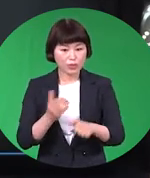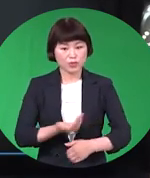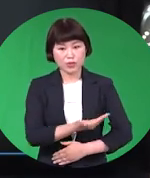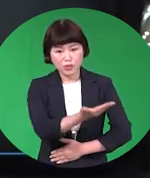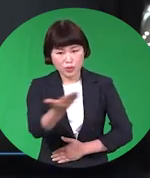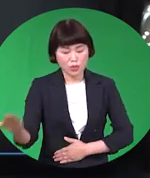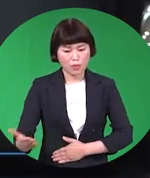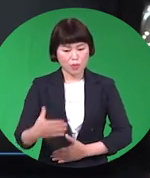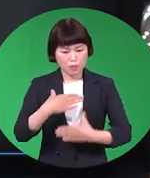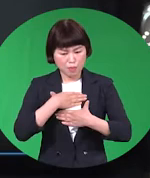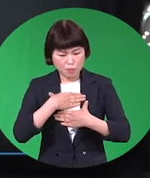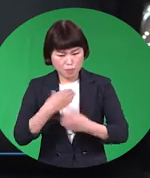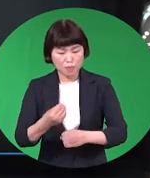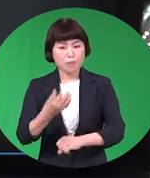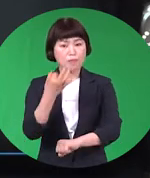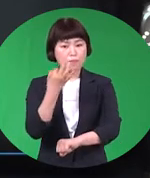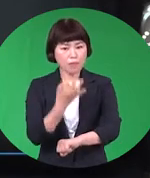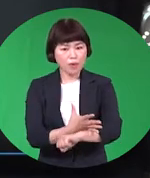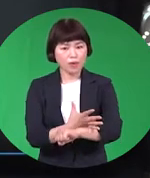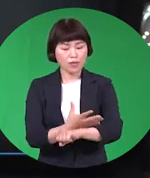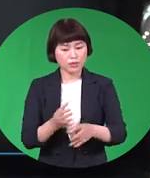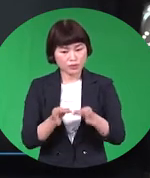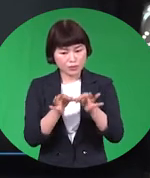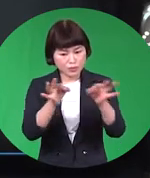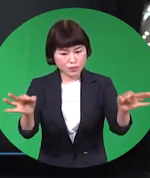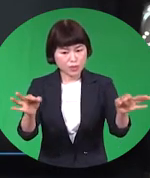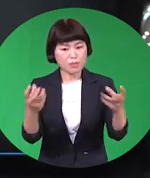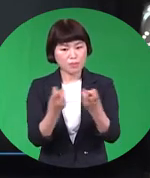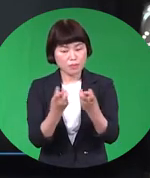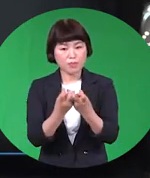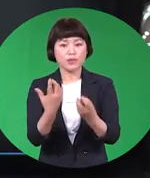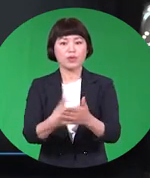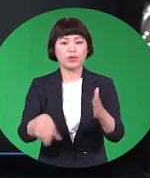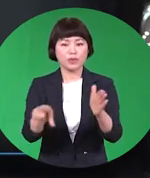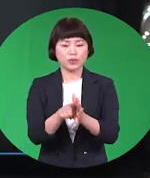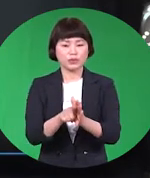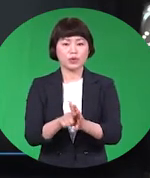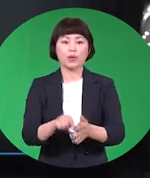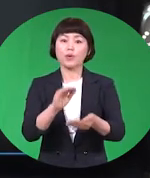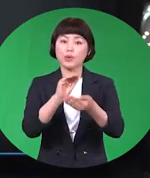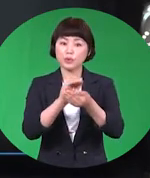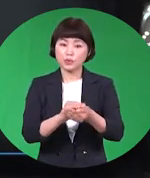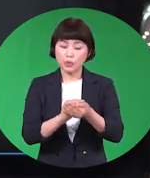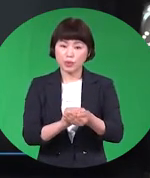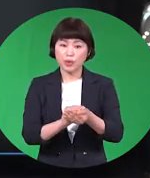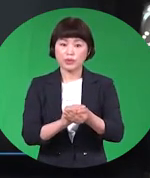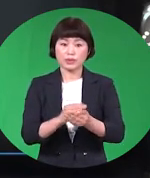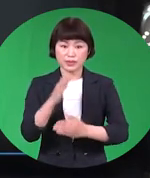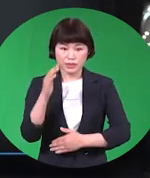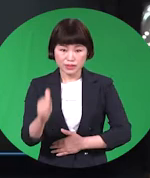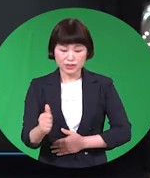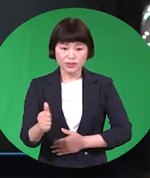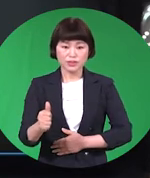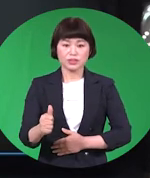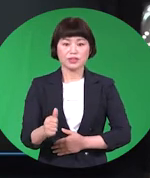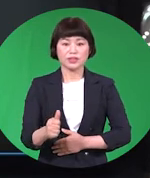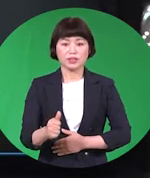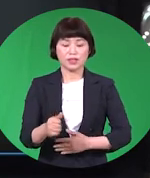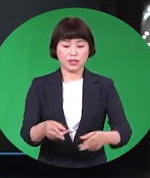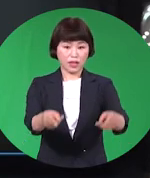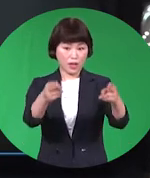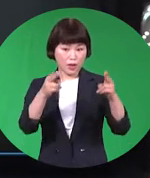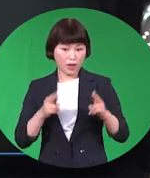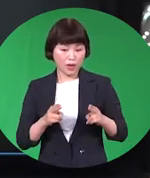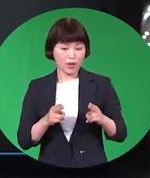조금이나마 더 신속하고 편리하게 지급할 수 있도록 우리 지역의 대표